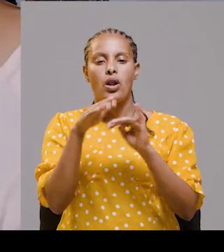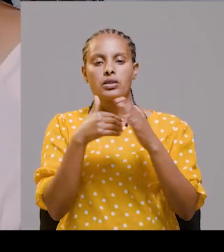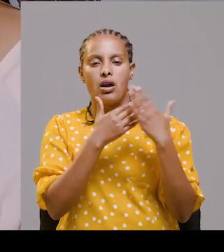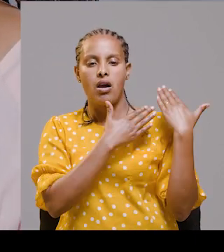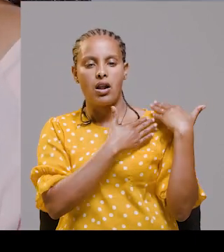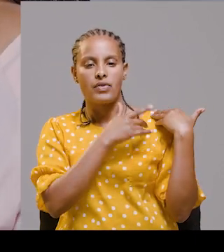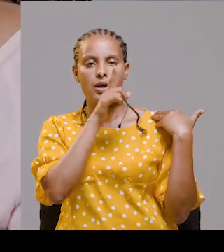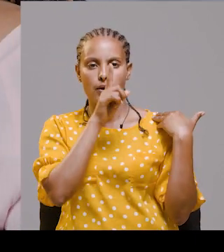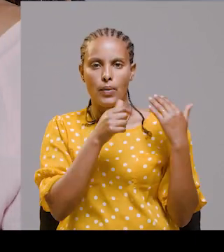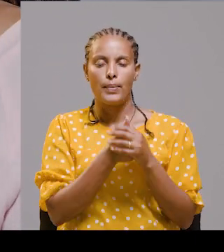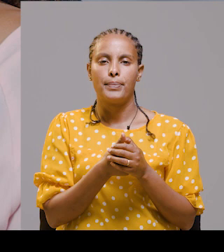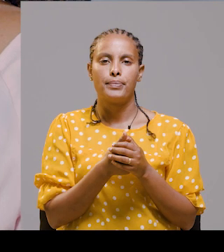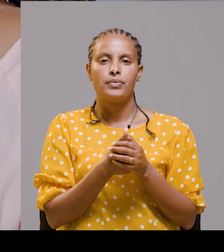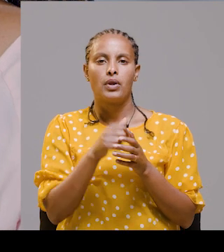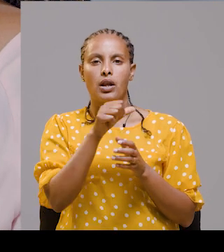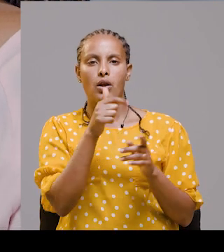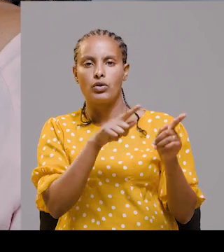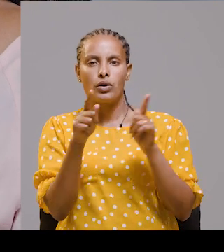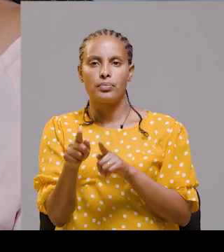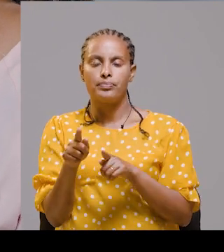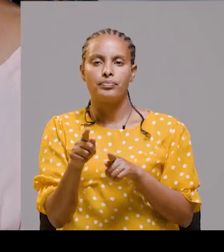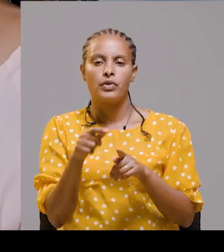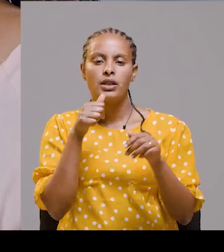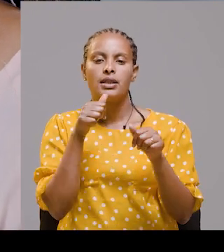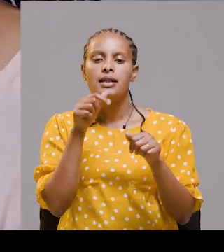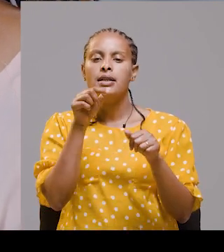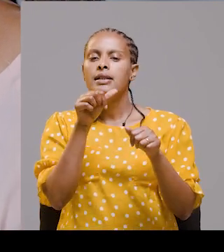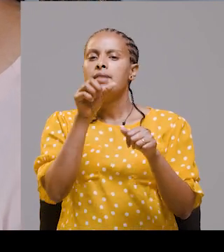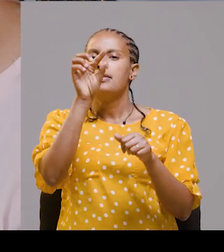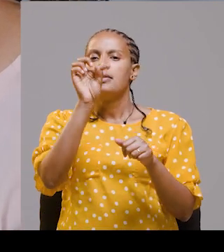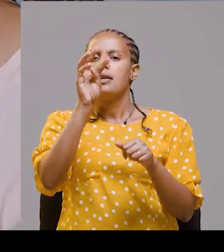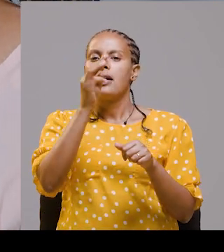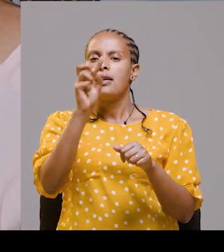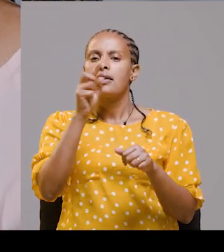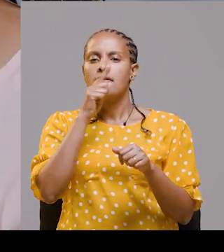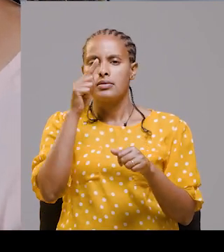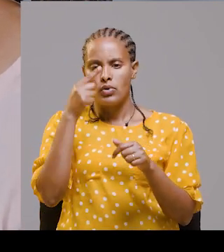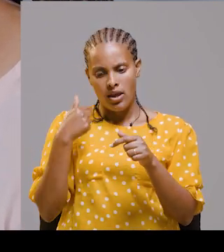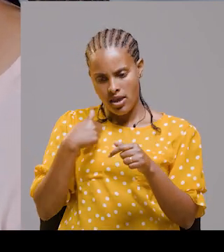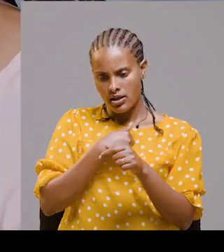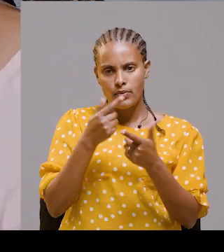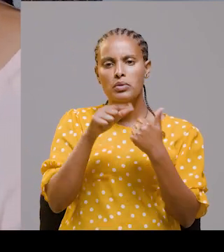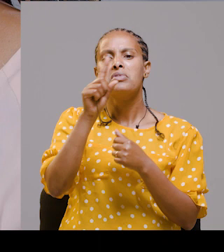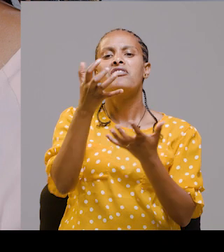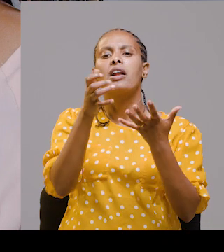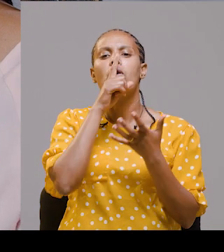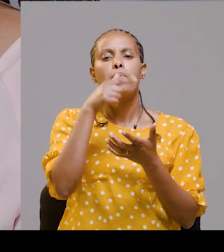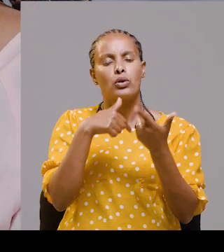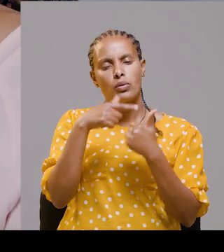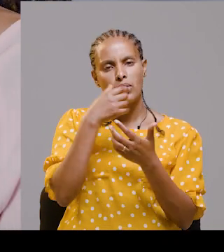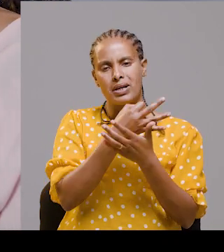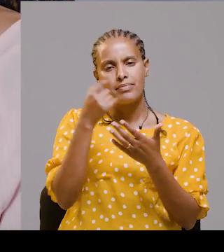የሁላችንም ኃላፊነት ነው ሌላው ምንድነው እንግዲህ ተጠቂዎች ወደኛ ሲመጡ ምን አስበው ነው የሚመጡት ምን ፈልገው ነው የሚመጡት